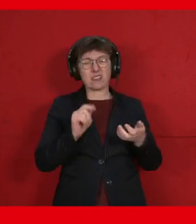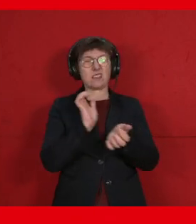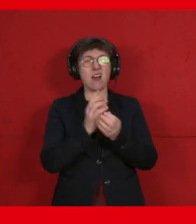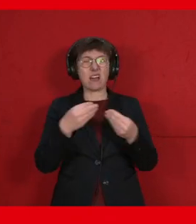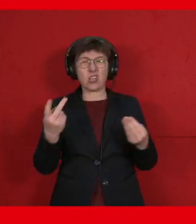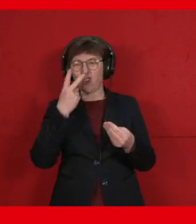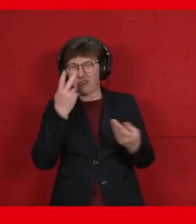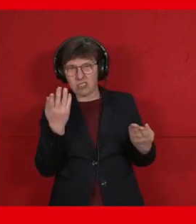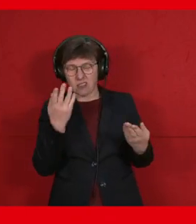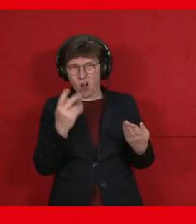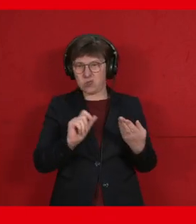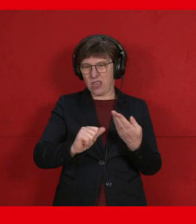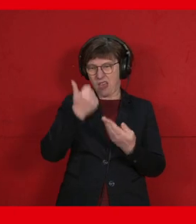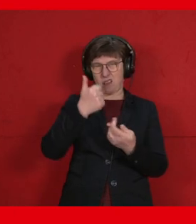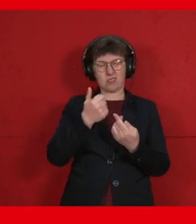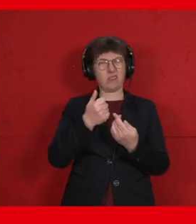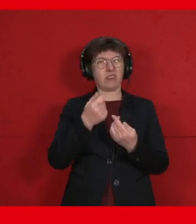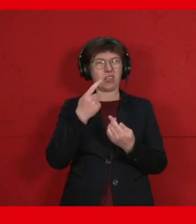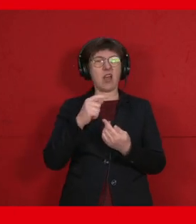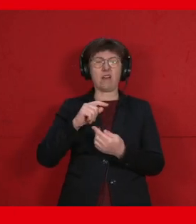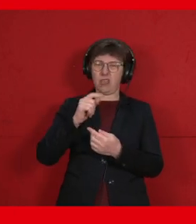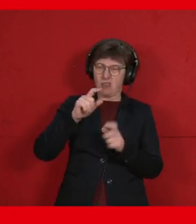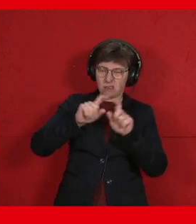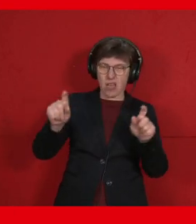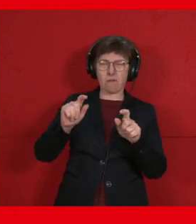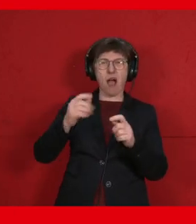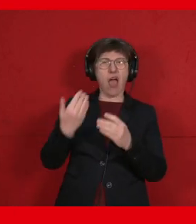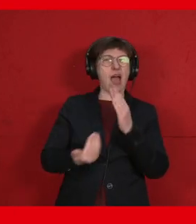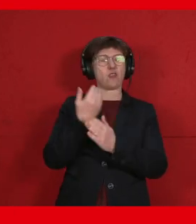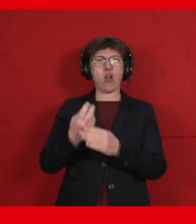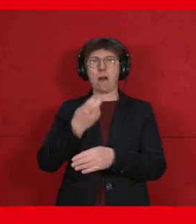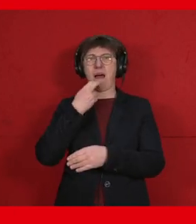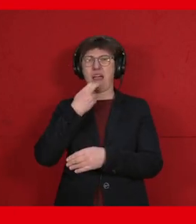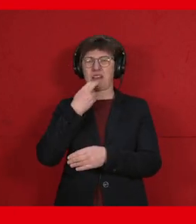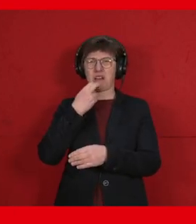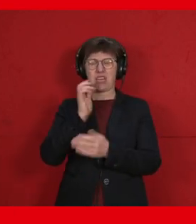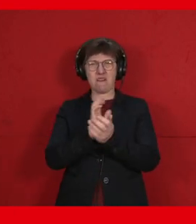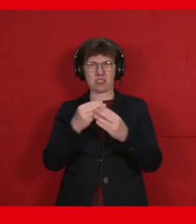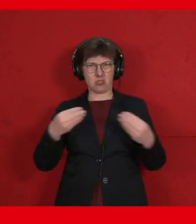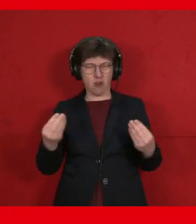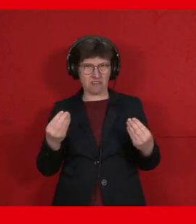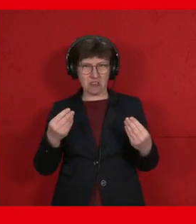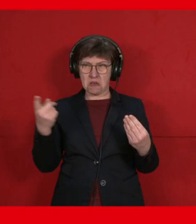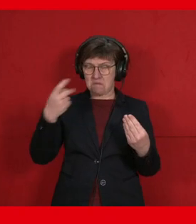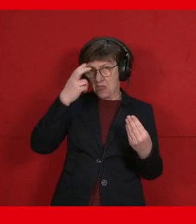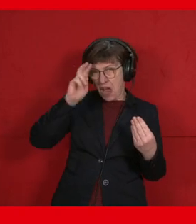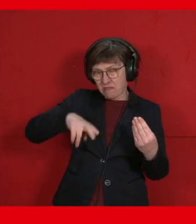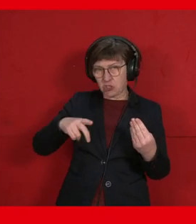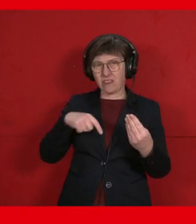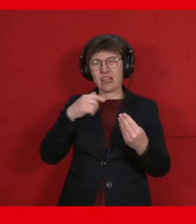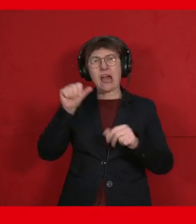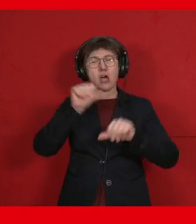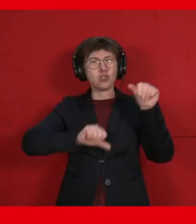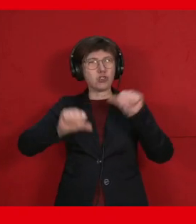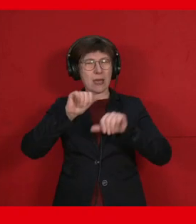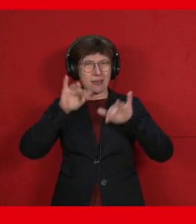denn der Wasserstoff? An erster Stelle ist jetzt der große Primus bei den erneuerbaren Energien. Und Herr Scholz, wenn Sie einverstanden sind, wir haben ja einen